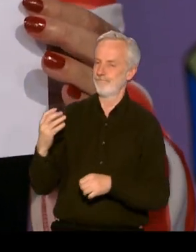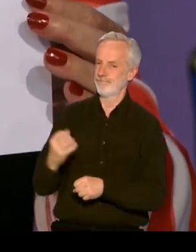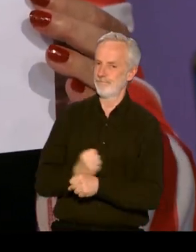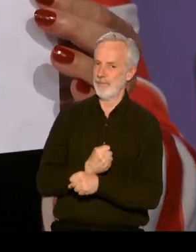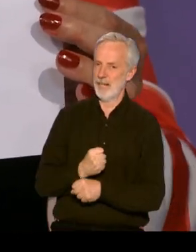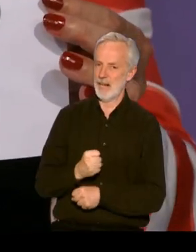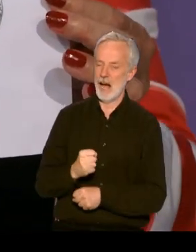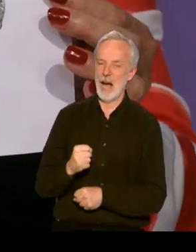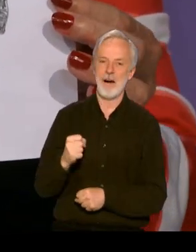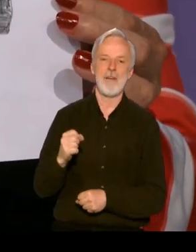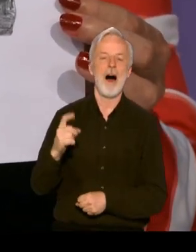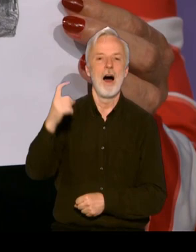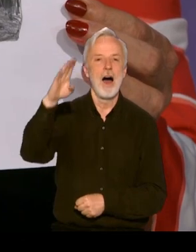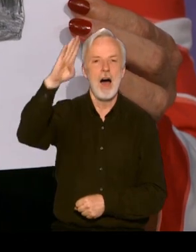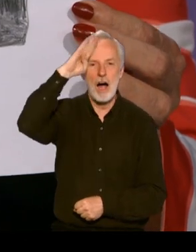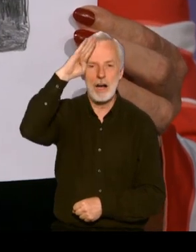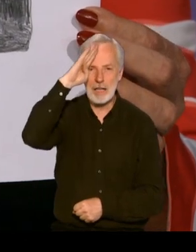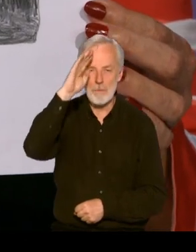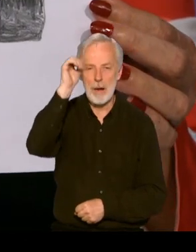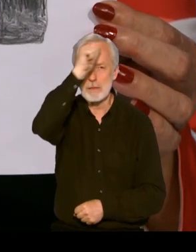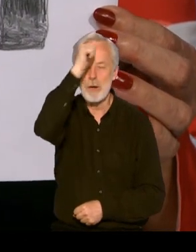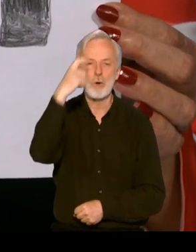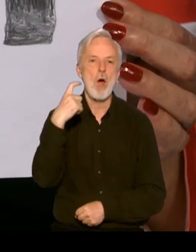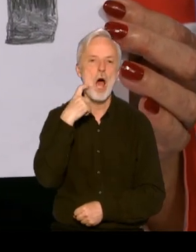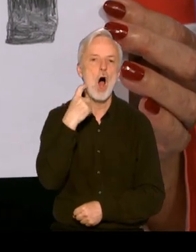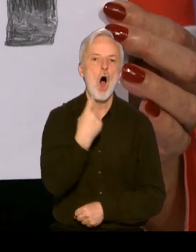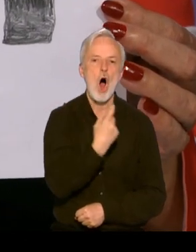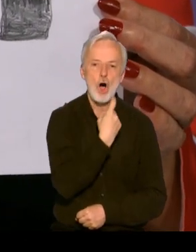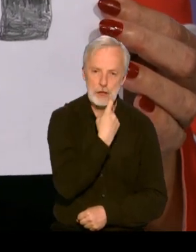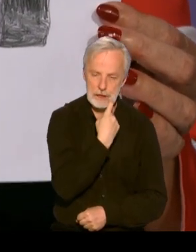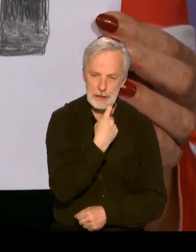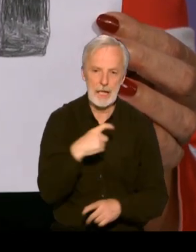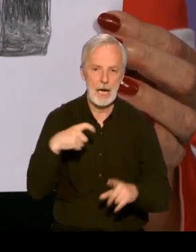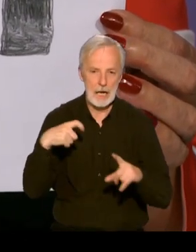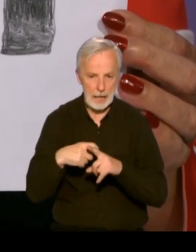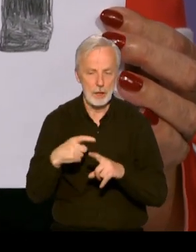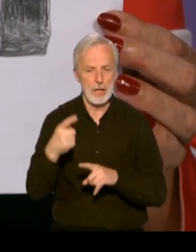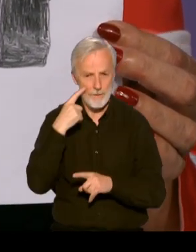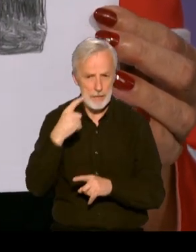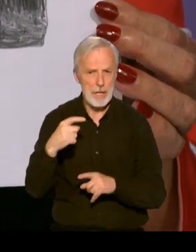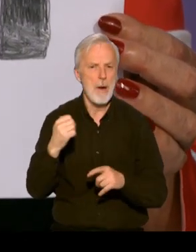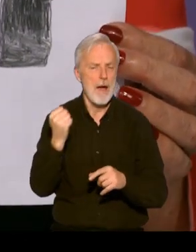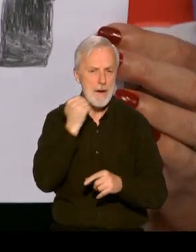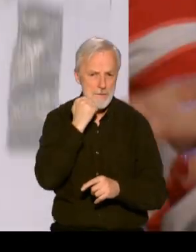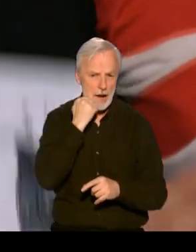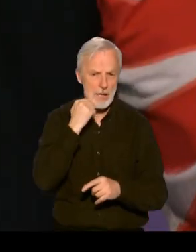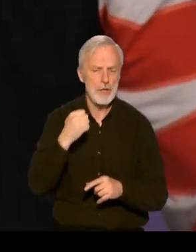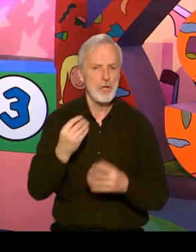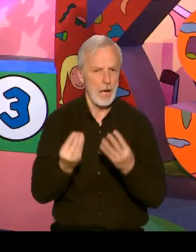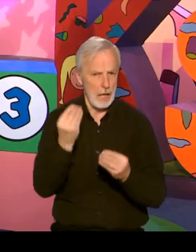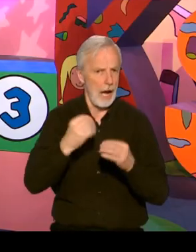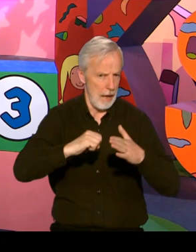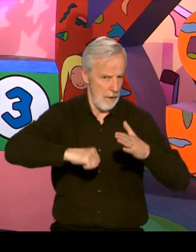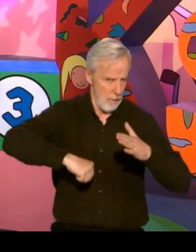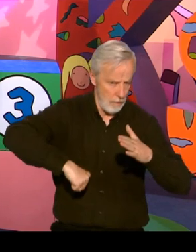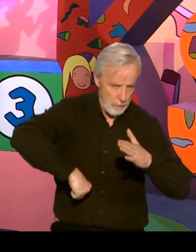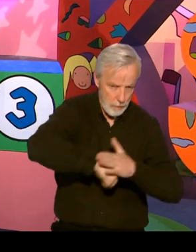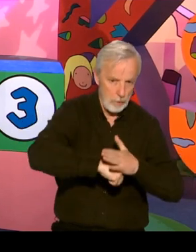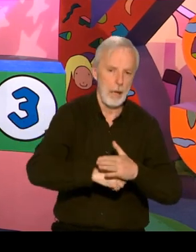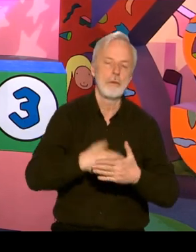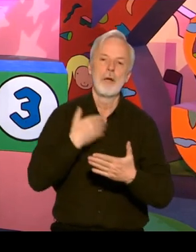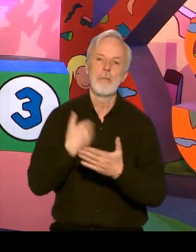stává Honzík Kareška. Podívejte se, František je fotbalista, píše, uhodl to správně a proto